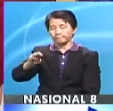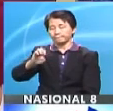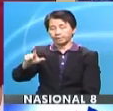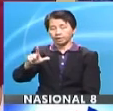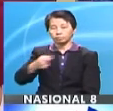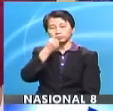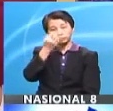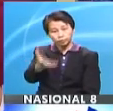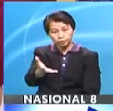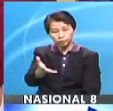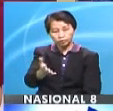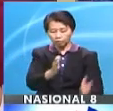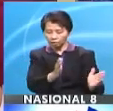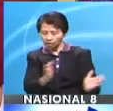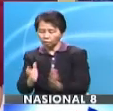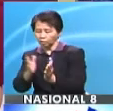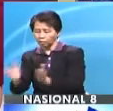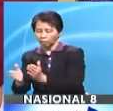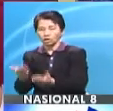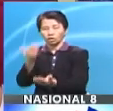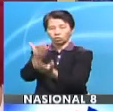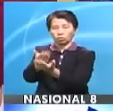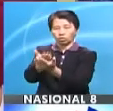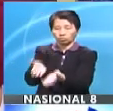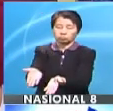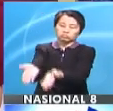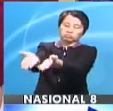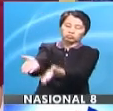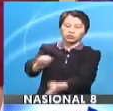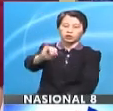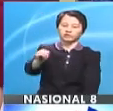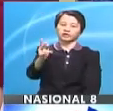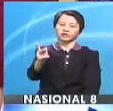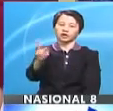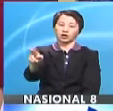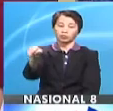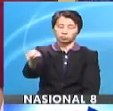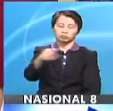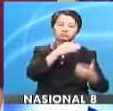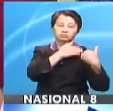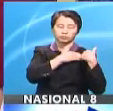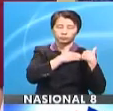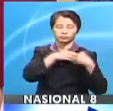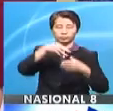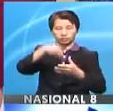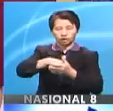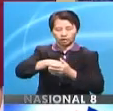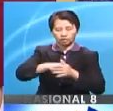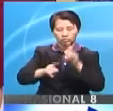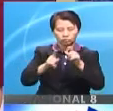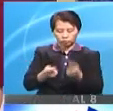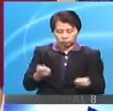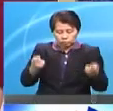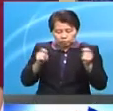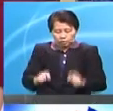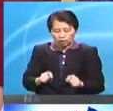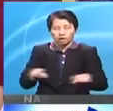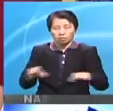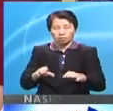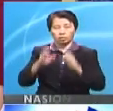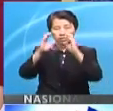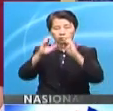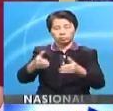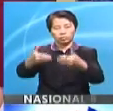memberitahu tataara soal kewangan diselia jabatan kerja Raya jkr dalam soal tender ia dilakukan